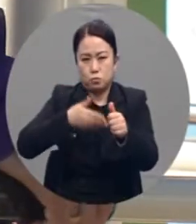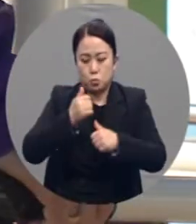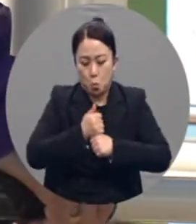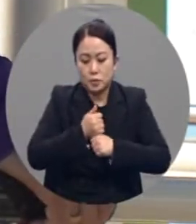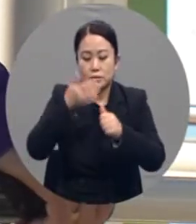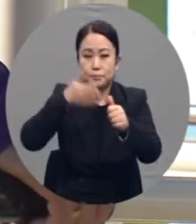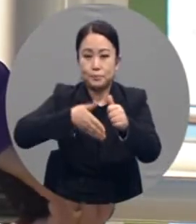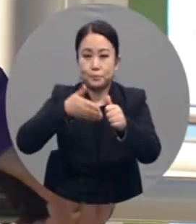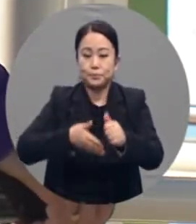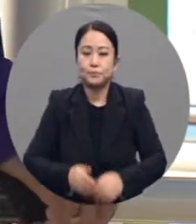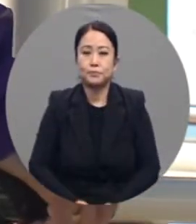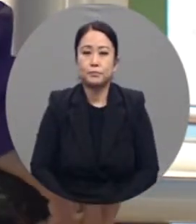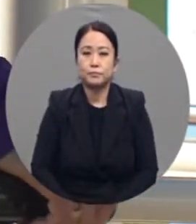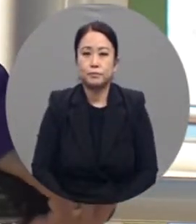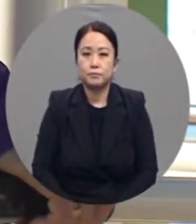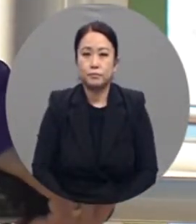합니다 MBC 뉴스 현재입니다